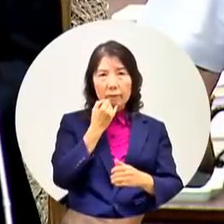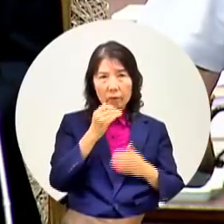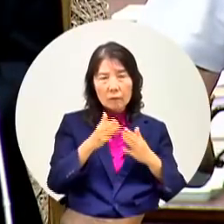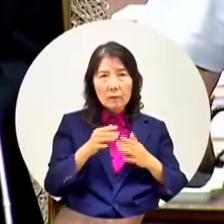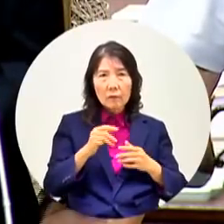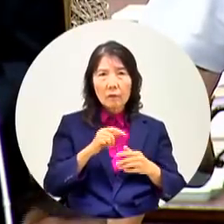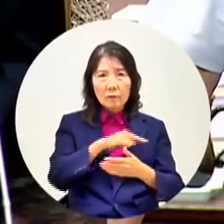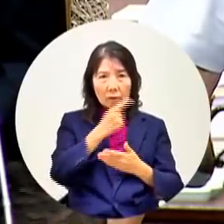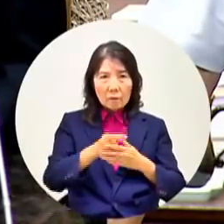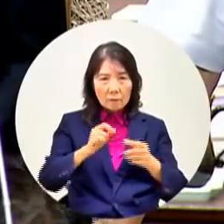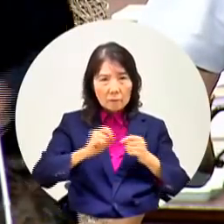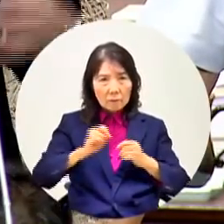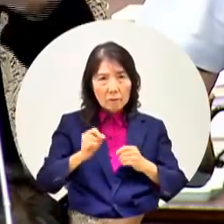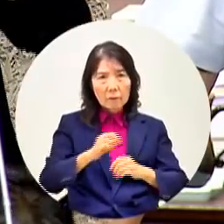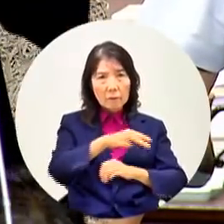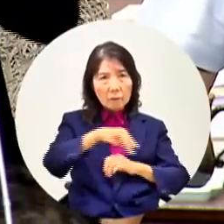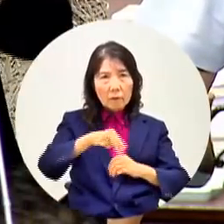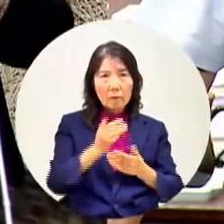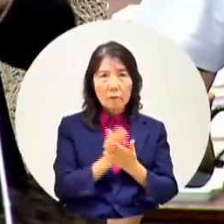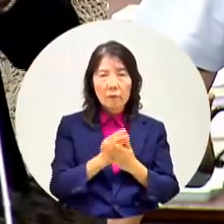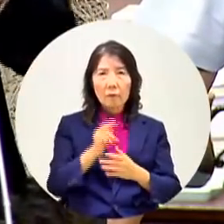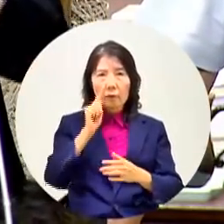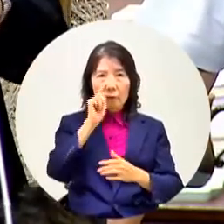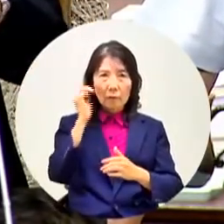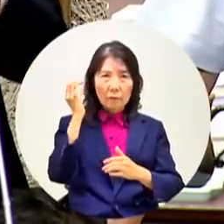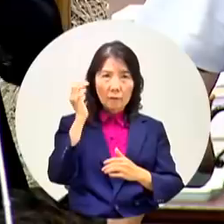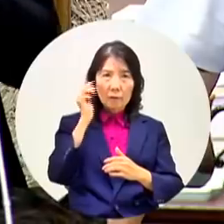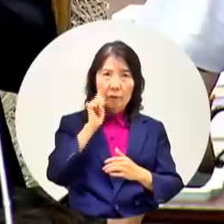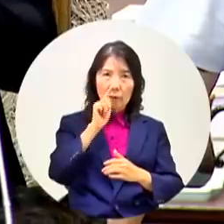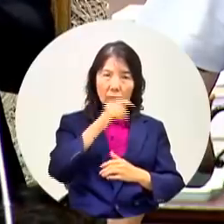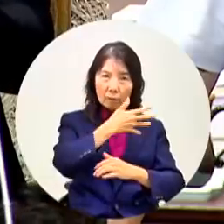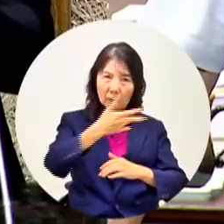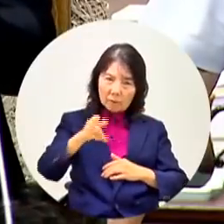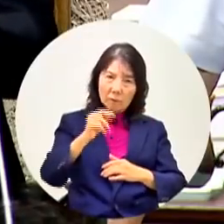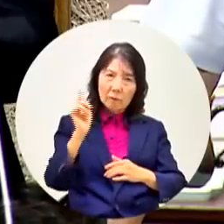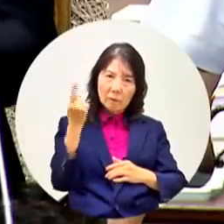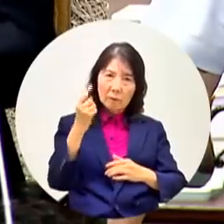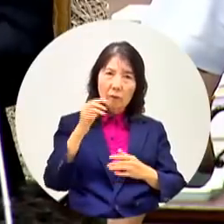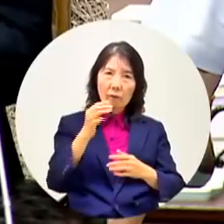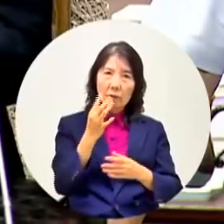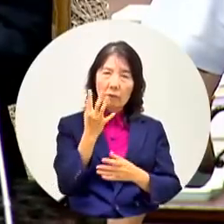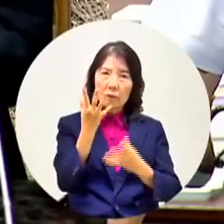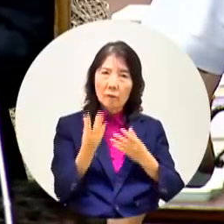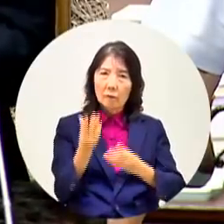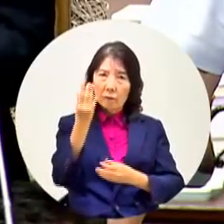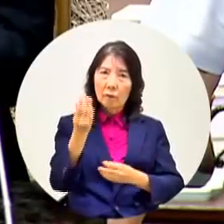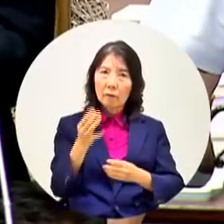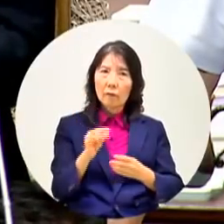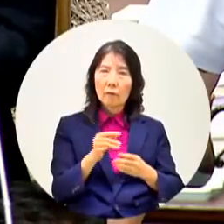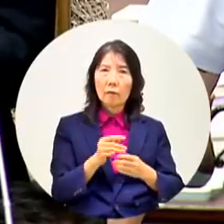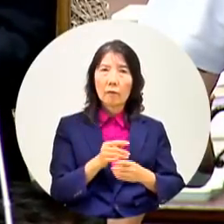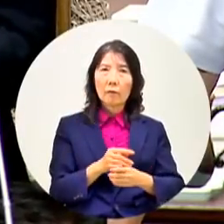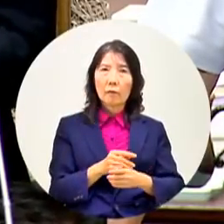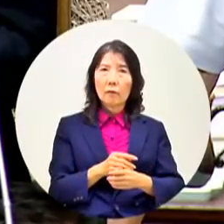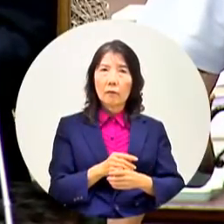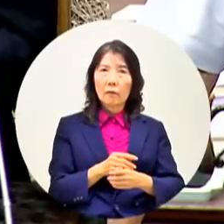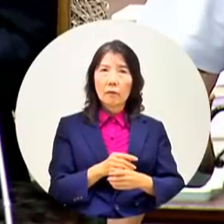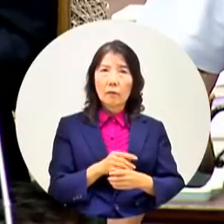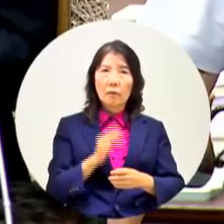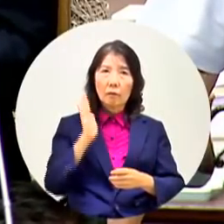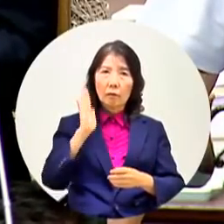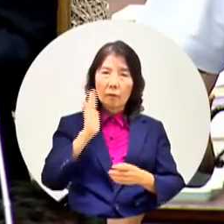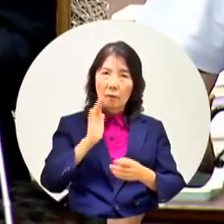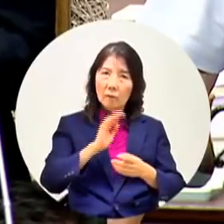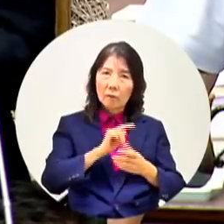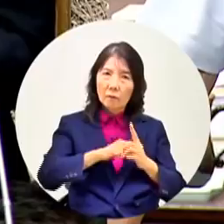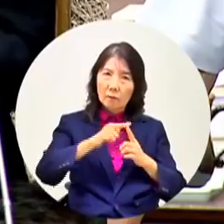括知道所有的这个污染的来源有多少，总量有多少，它的污染的产污染的水质到底是什